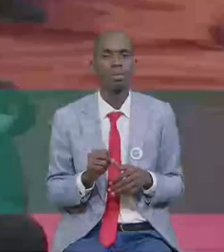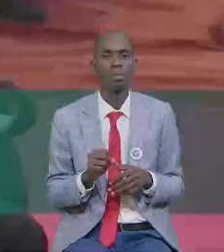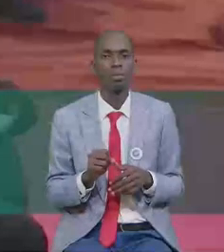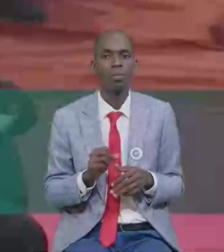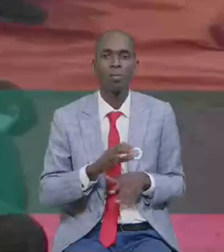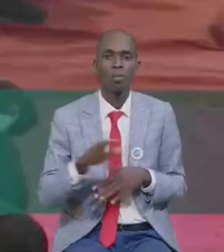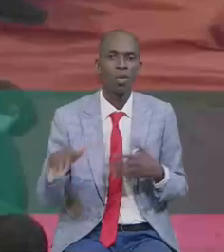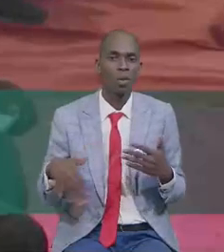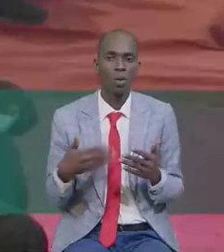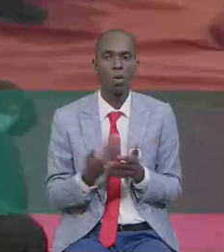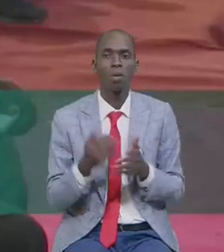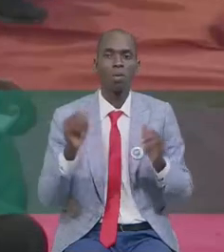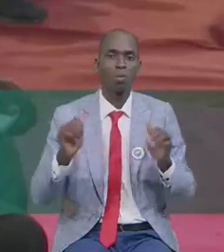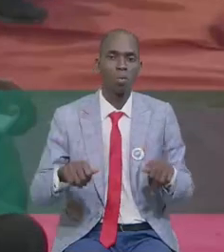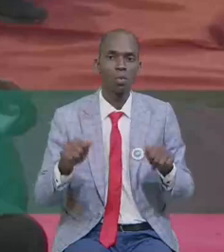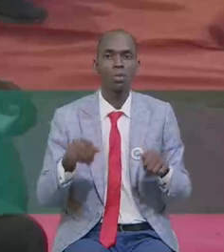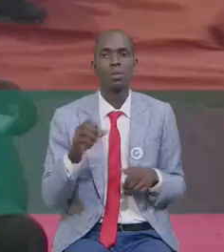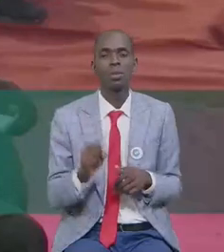les possibilités.